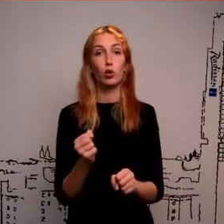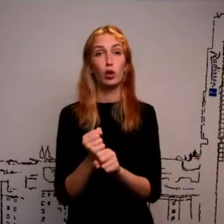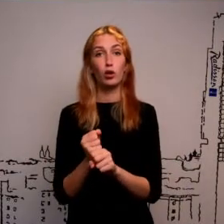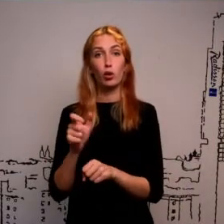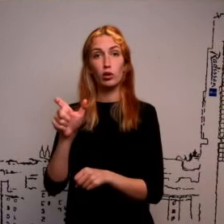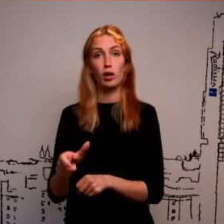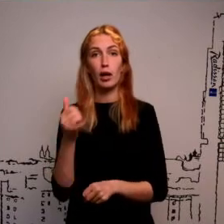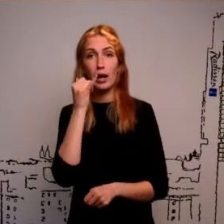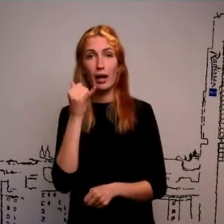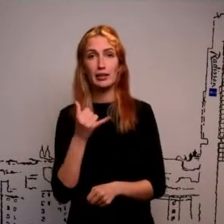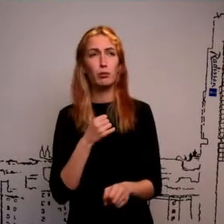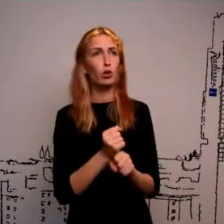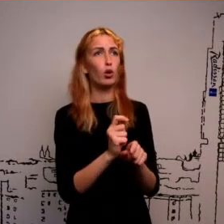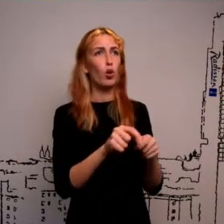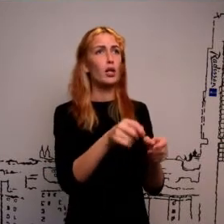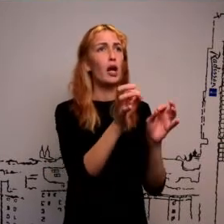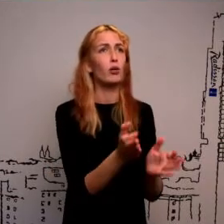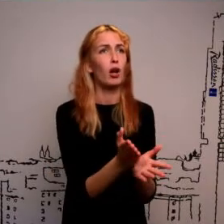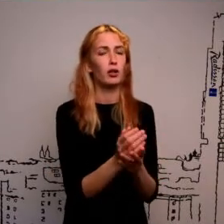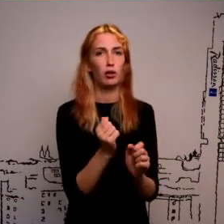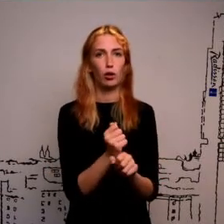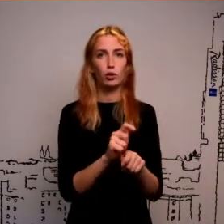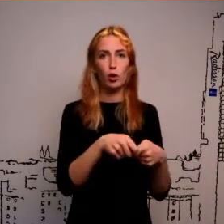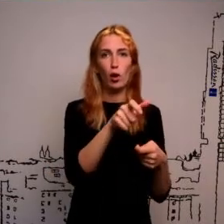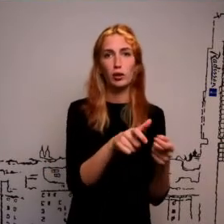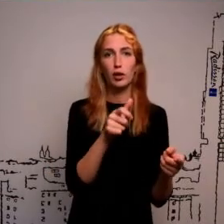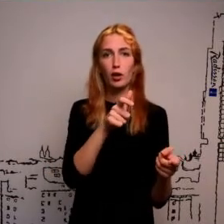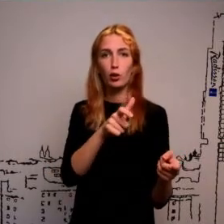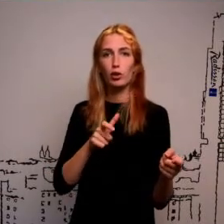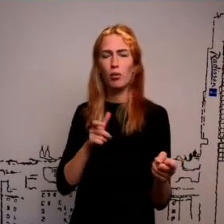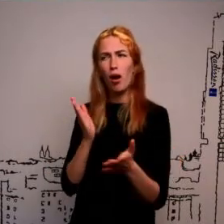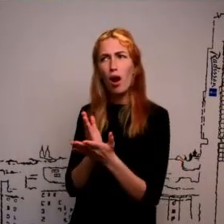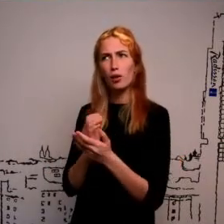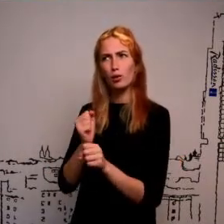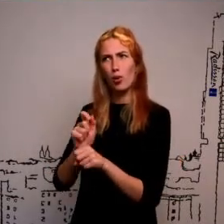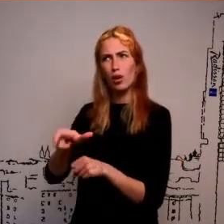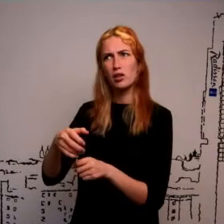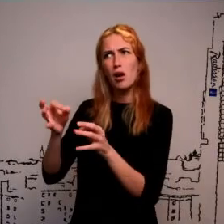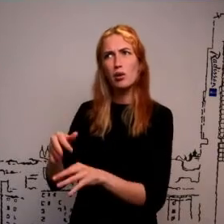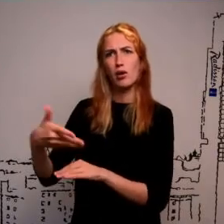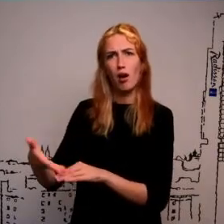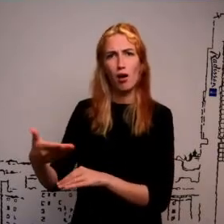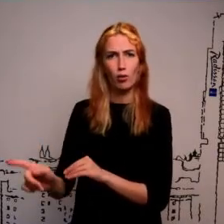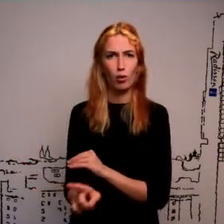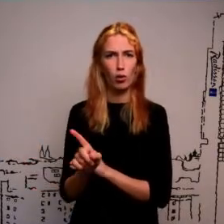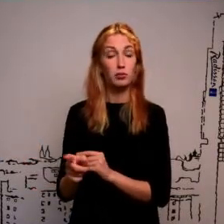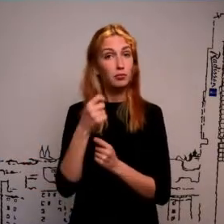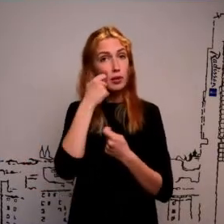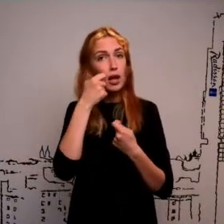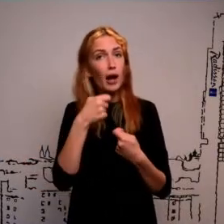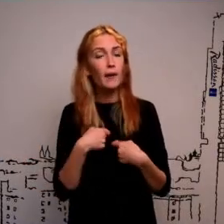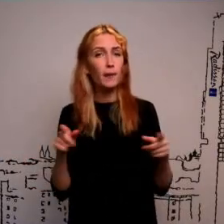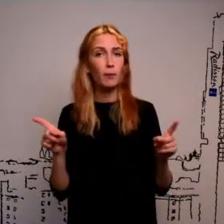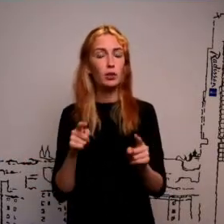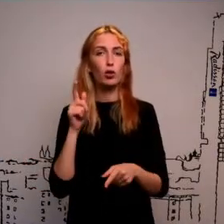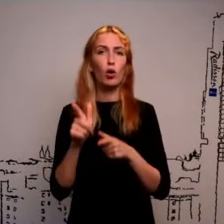helistab, ütleb, et tööandjal on alati õigus ja kui tööandja helistab, ütleb, aga te annate ju alati töötajatele õiguse. Ehk siis see näitab seda, et tegelikuses me